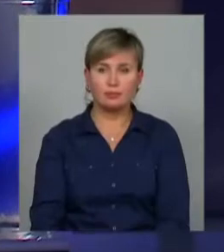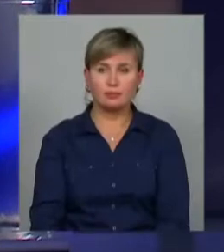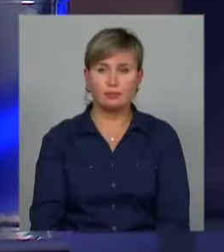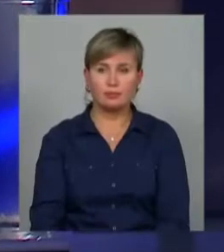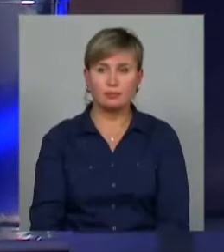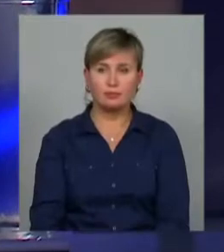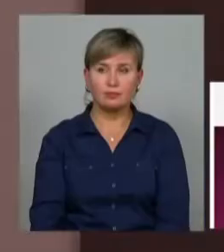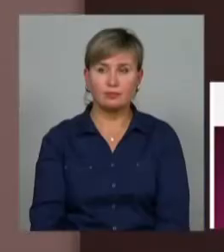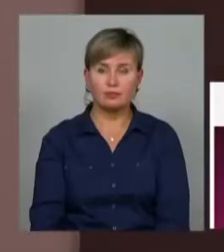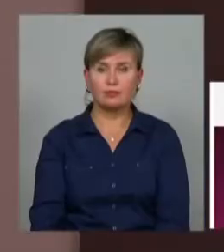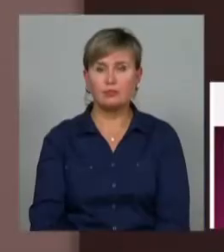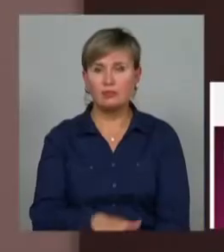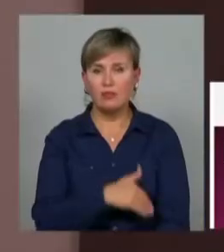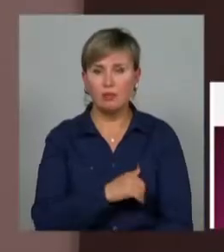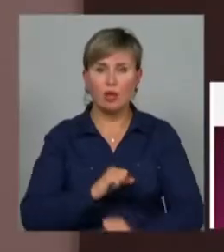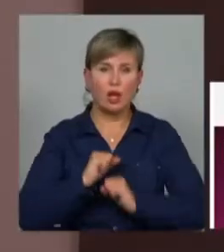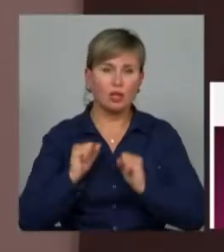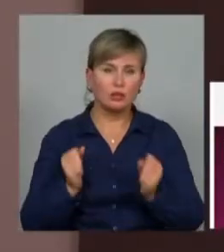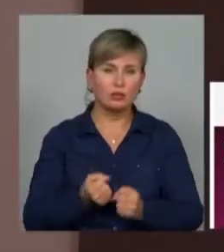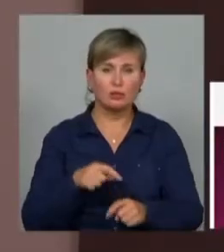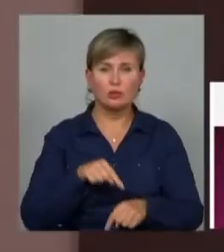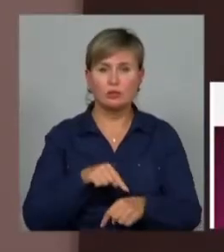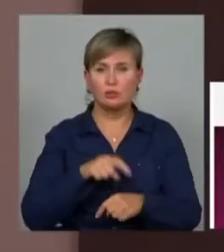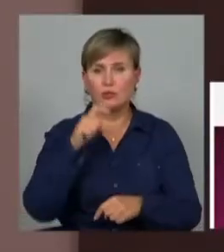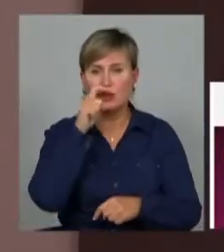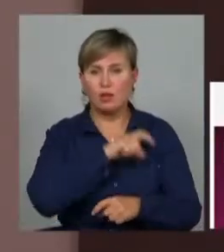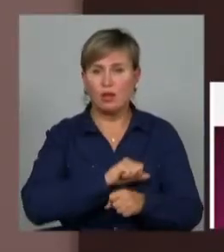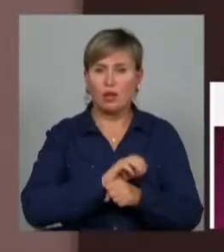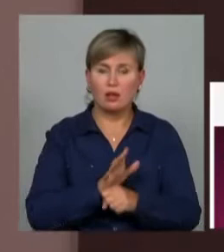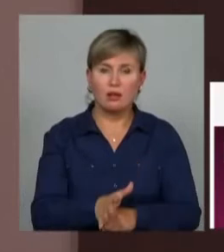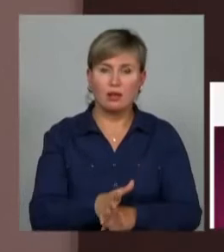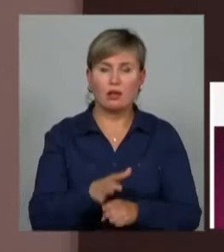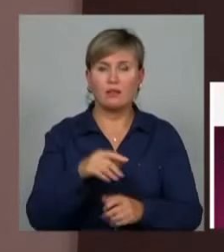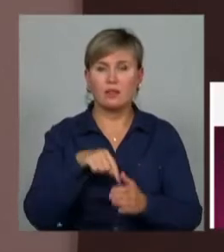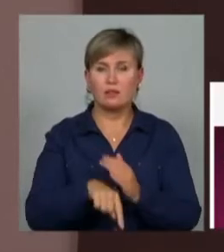Температура, озноб, недомогание. А при коронавирусной инфекции характерна